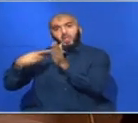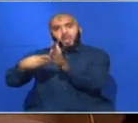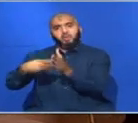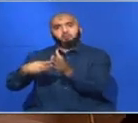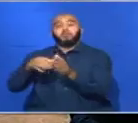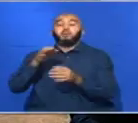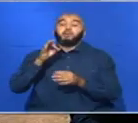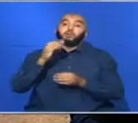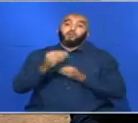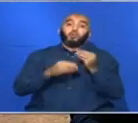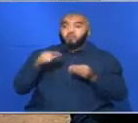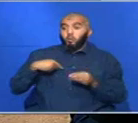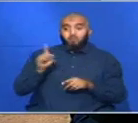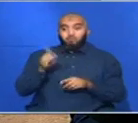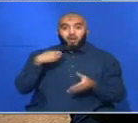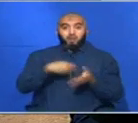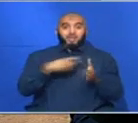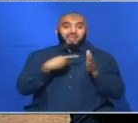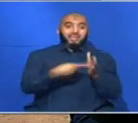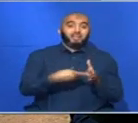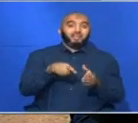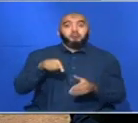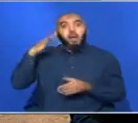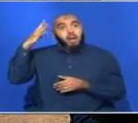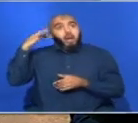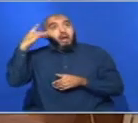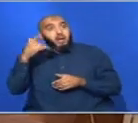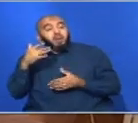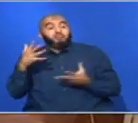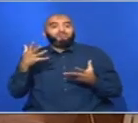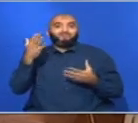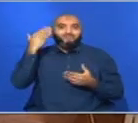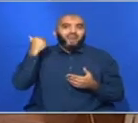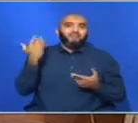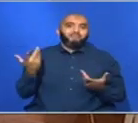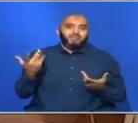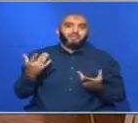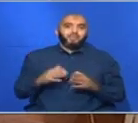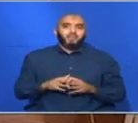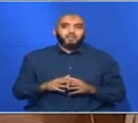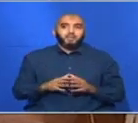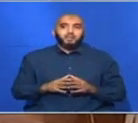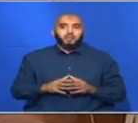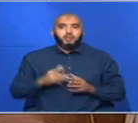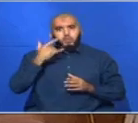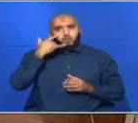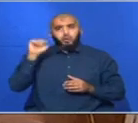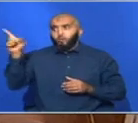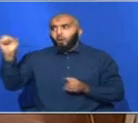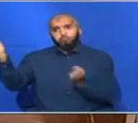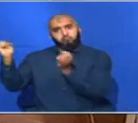ولعله مغبون وانت تقول هل بريئه الذمه ام لم تبرا ذمتي اذا كان هناك بريئه ذمته